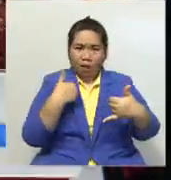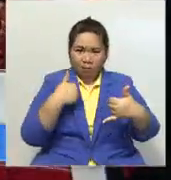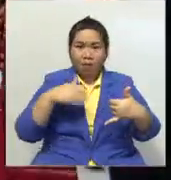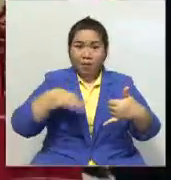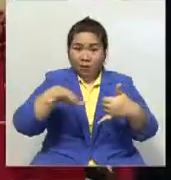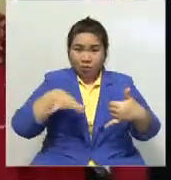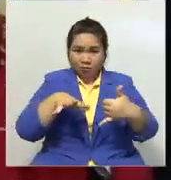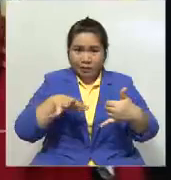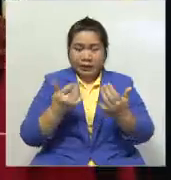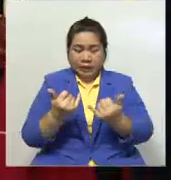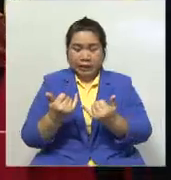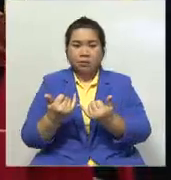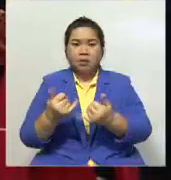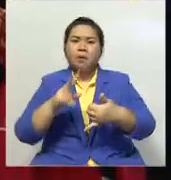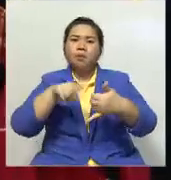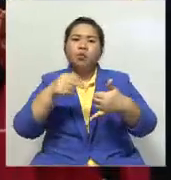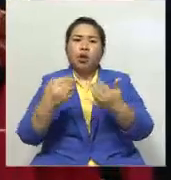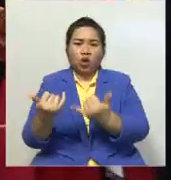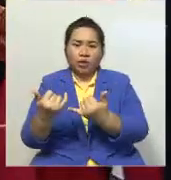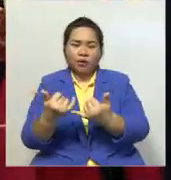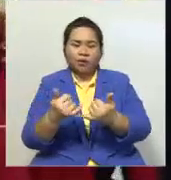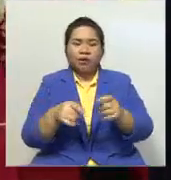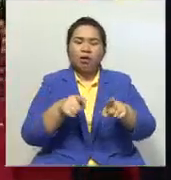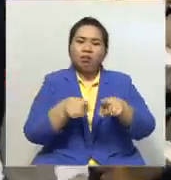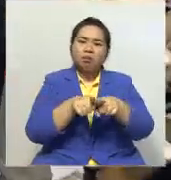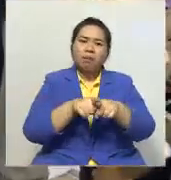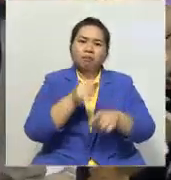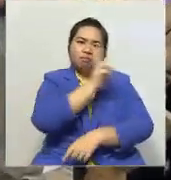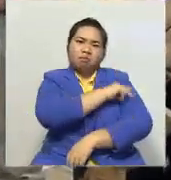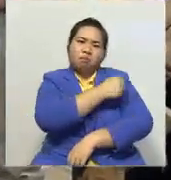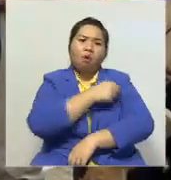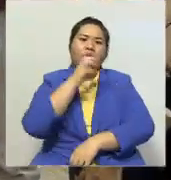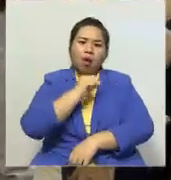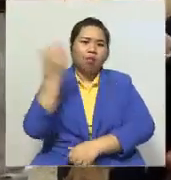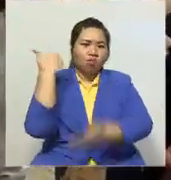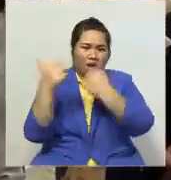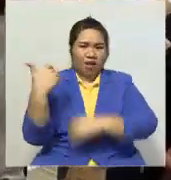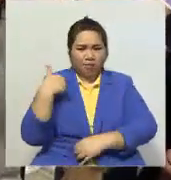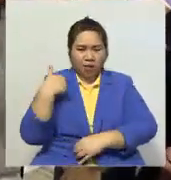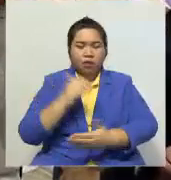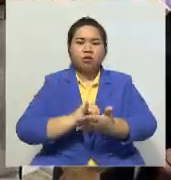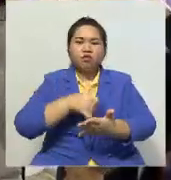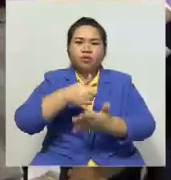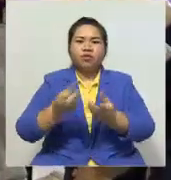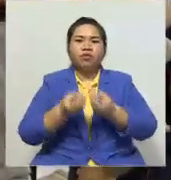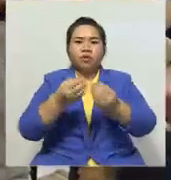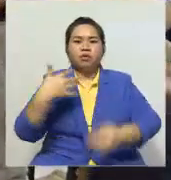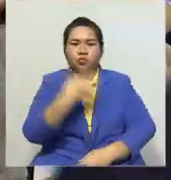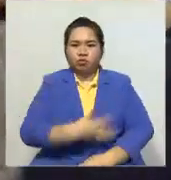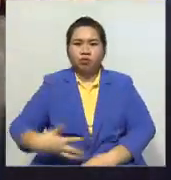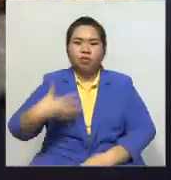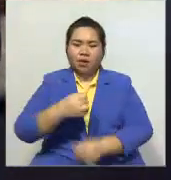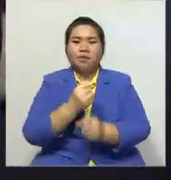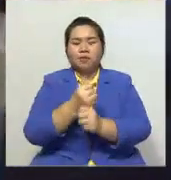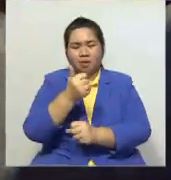แพทย์แผนปัจจุบันในลักษณะของการเป็นแพทย์ทางเลือกให้บริการแพทย์แผนไทยฟื้นฟูส่งเสริมสุขภาพให้ประชาชนสามารถที่